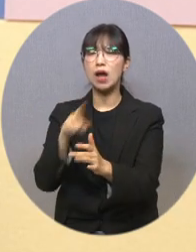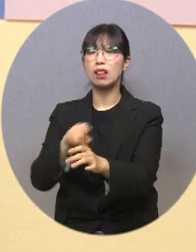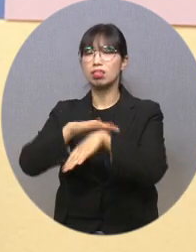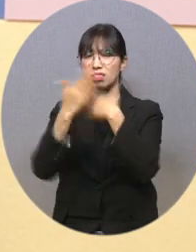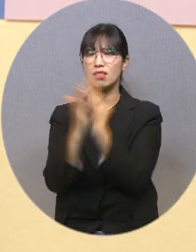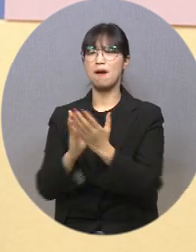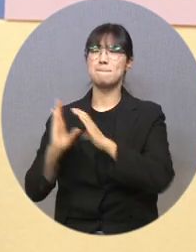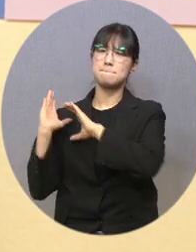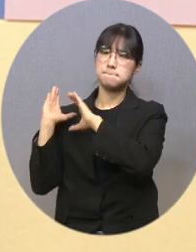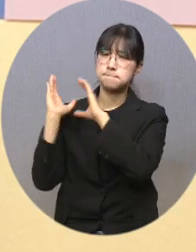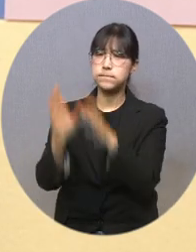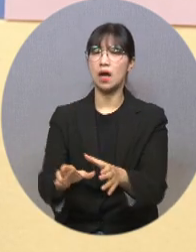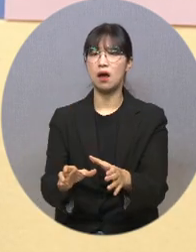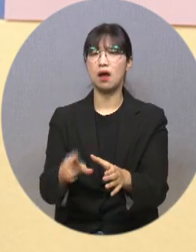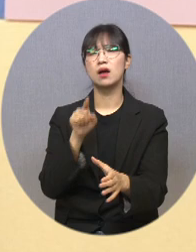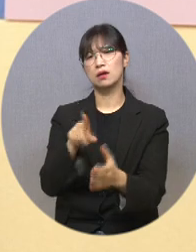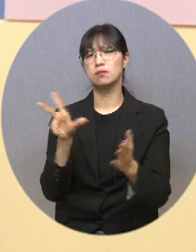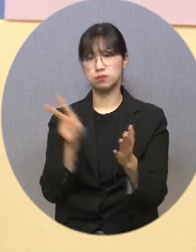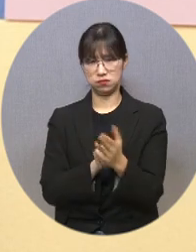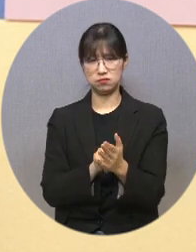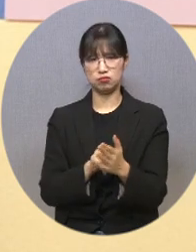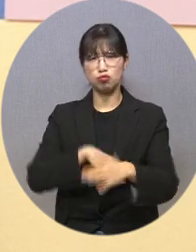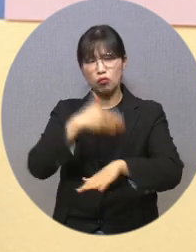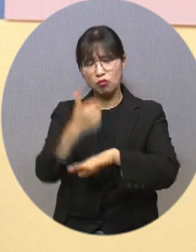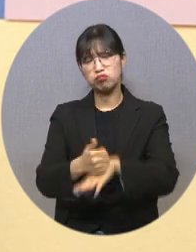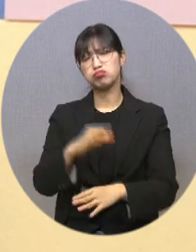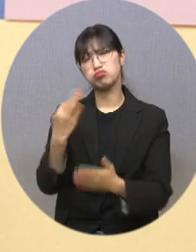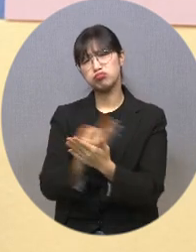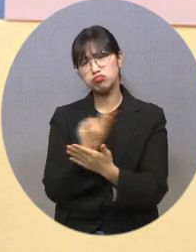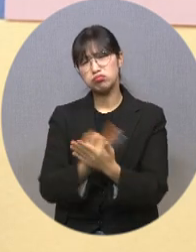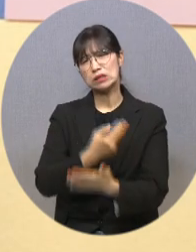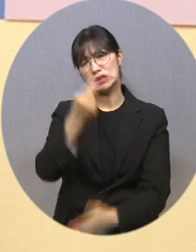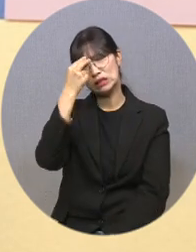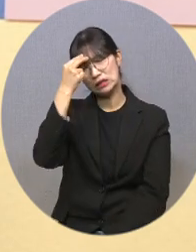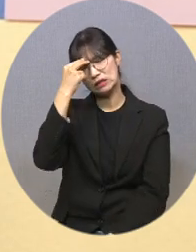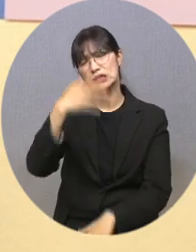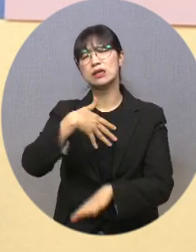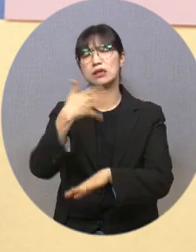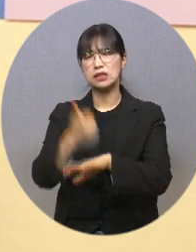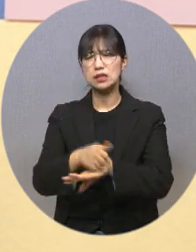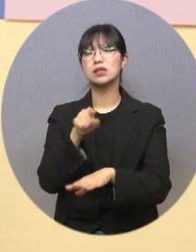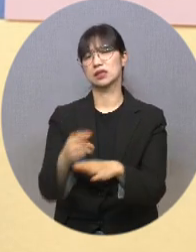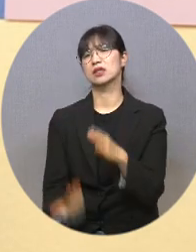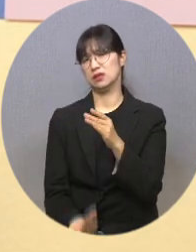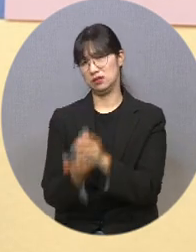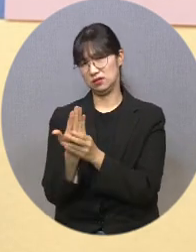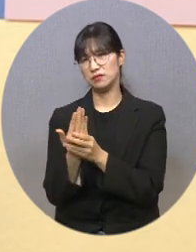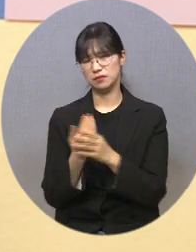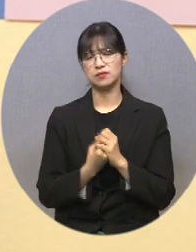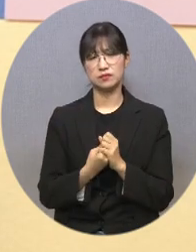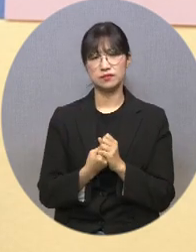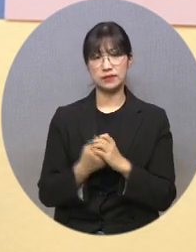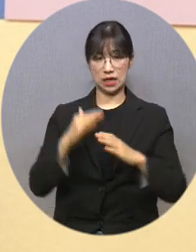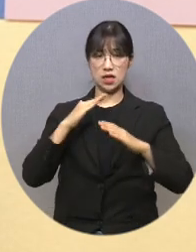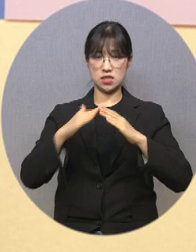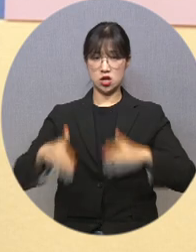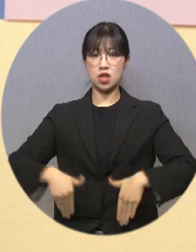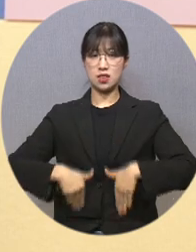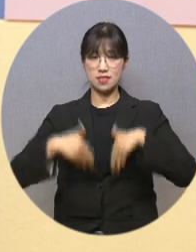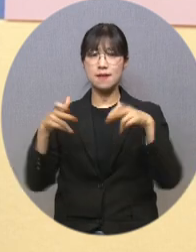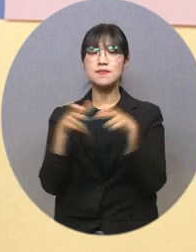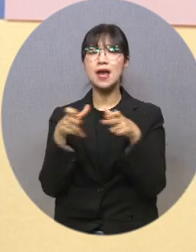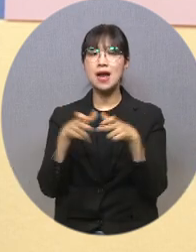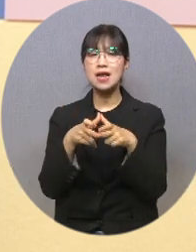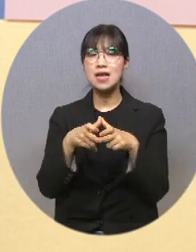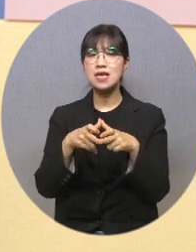문제고 결국은 이제 생활고로 이어져서 극단적인 선택을 하는 경우가 많습니다. 전남이 장애인 비중이